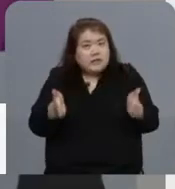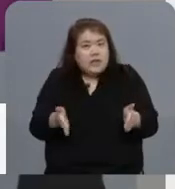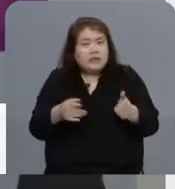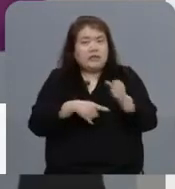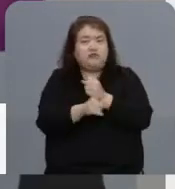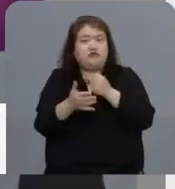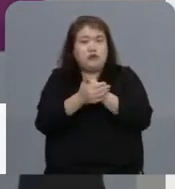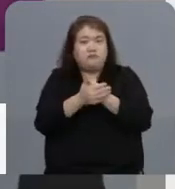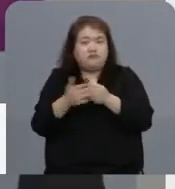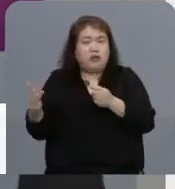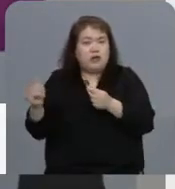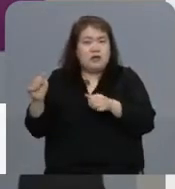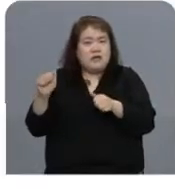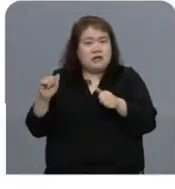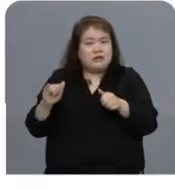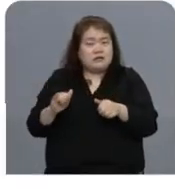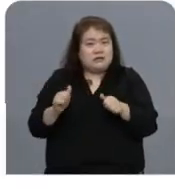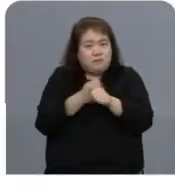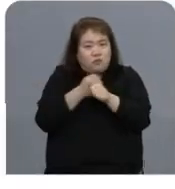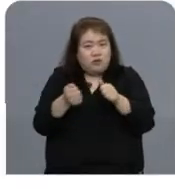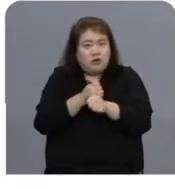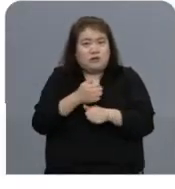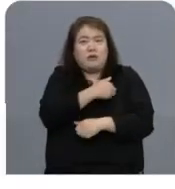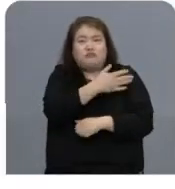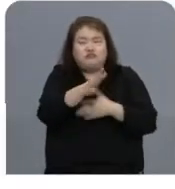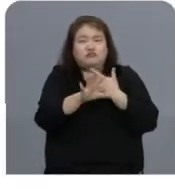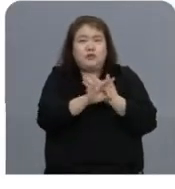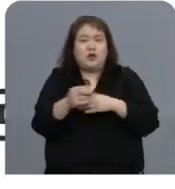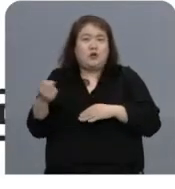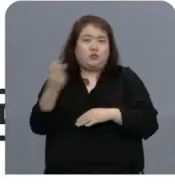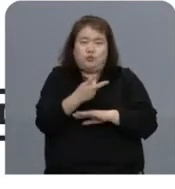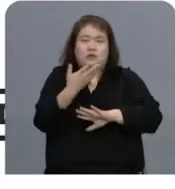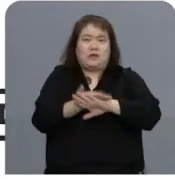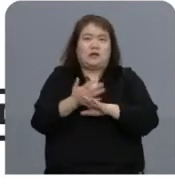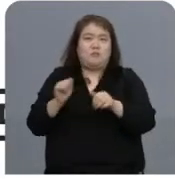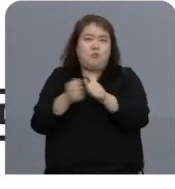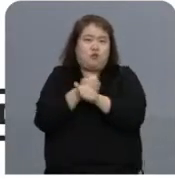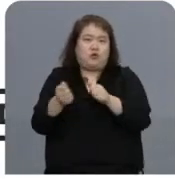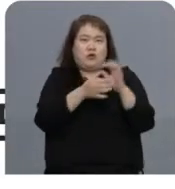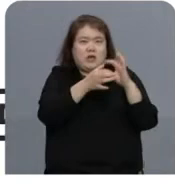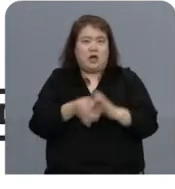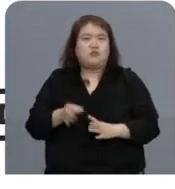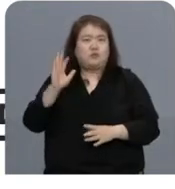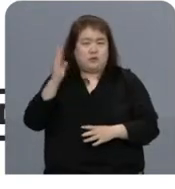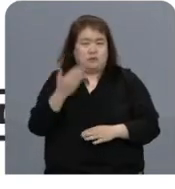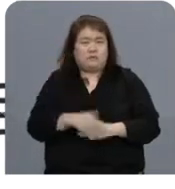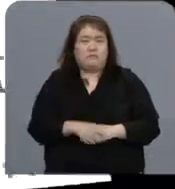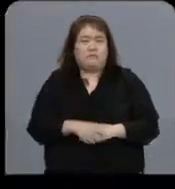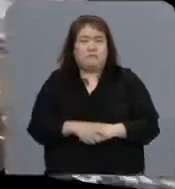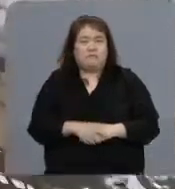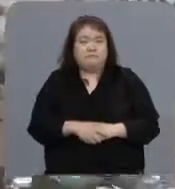데이트 폭력을 간과하면 또 다른 폭력으로 이어질 수 있다는 점을 강조했습니다